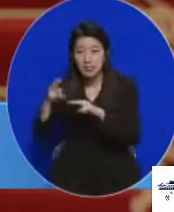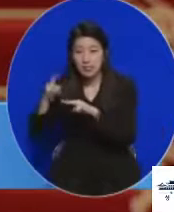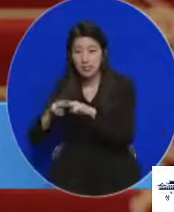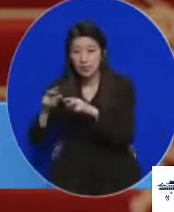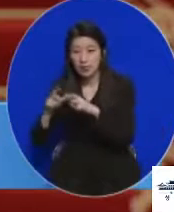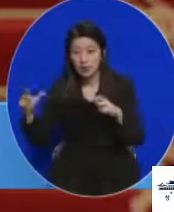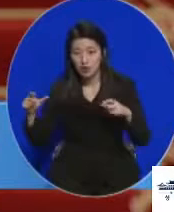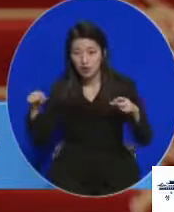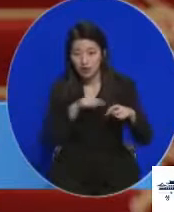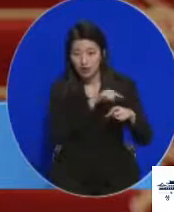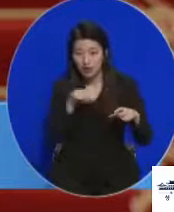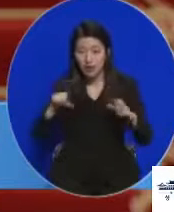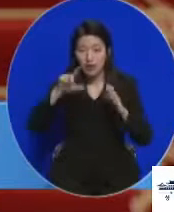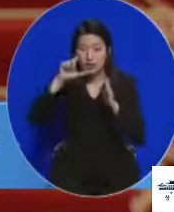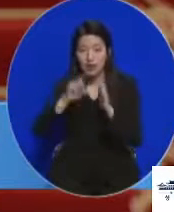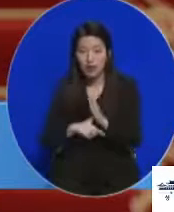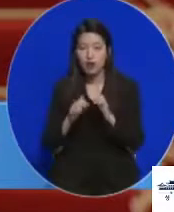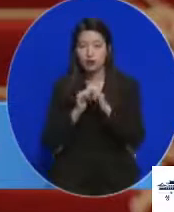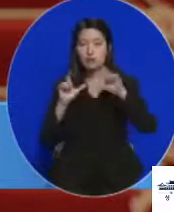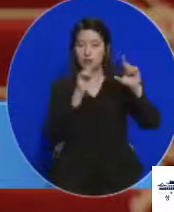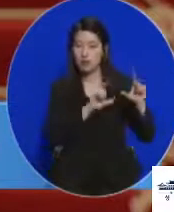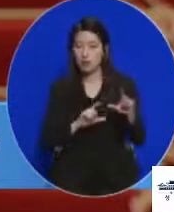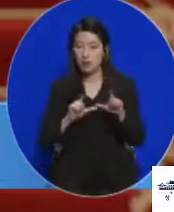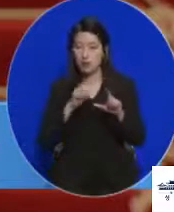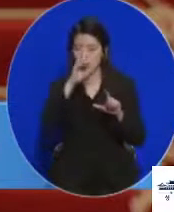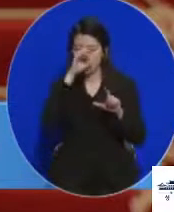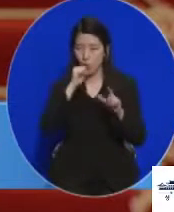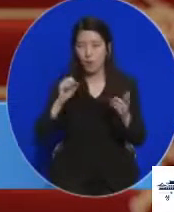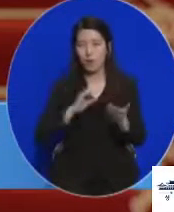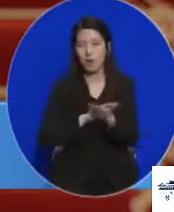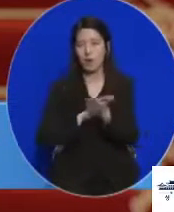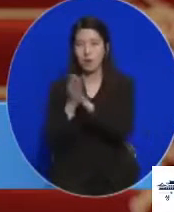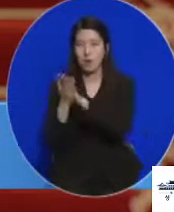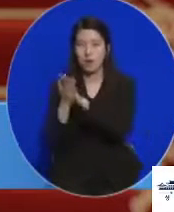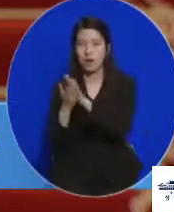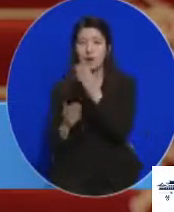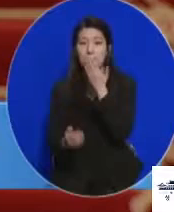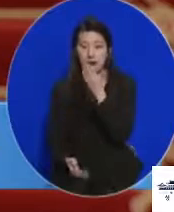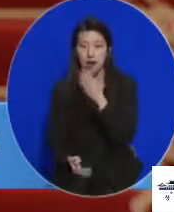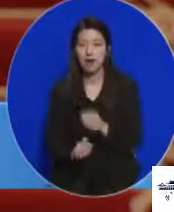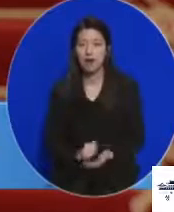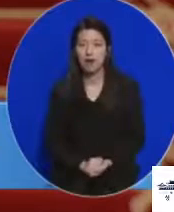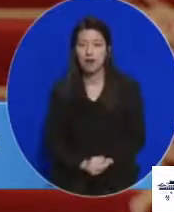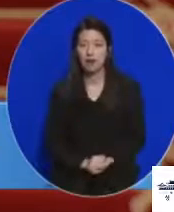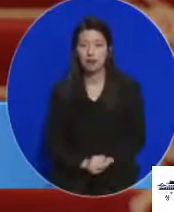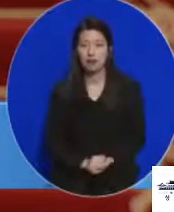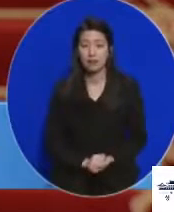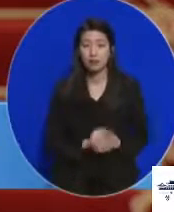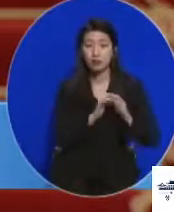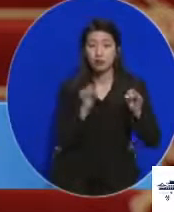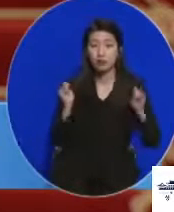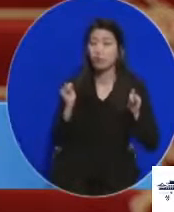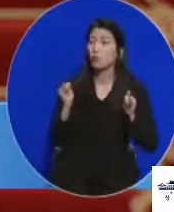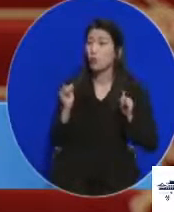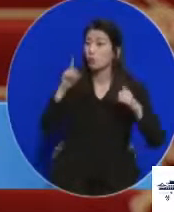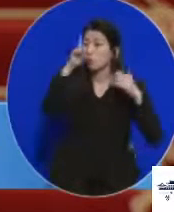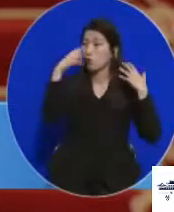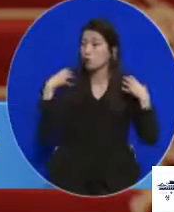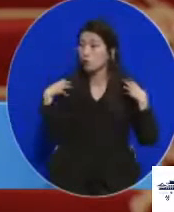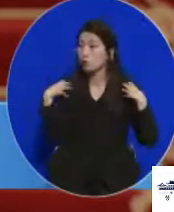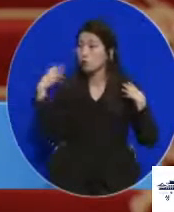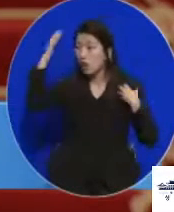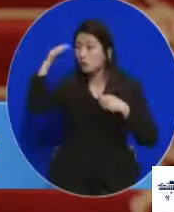것입니다 무엇보다 국민이 한국판 유지를 체감하고 선도 국가로 가는 길에